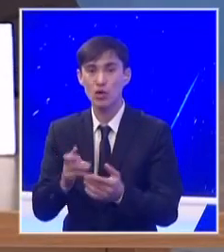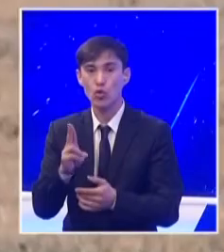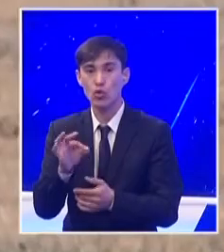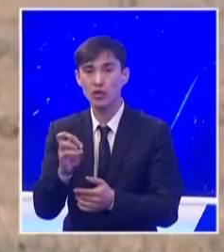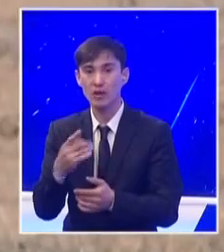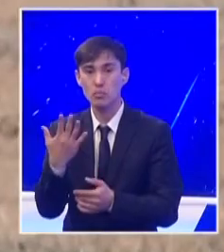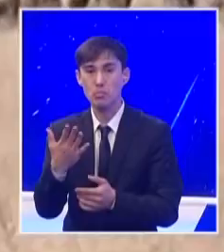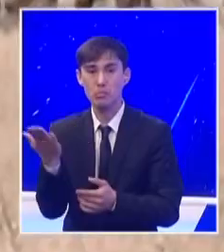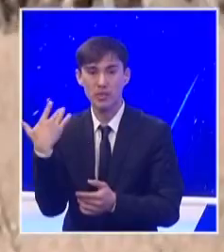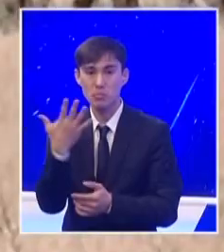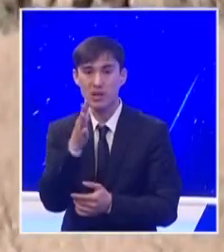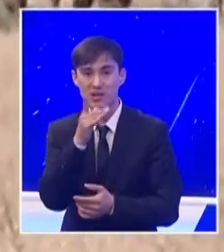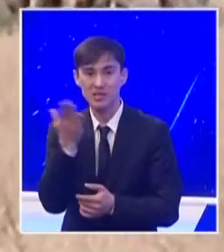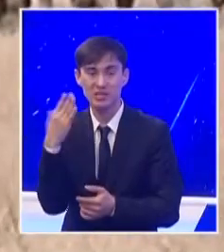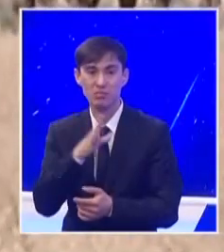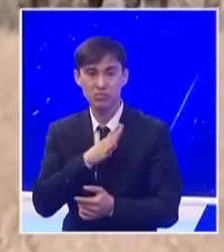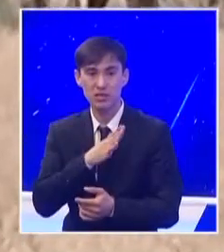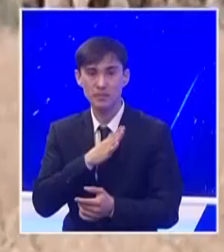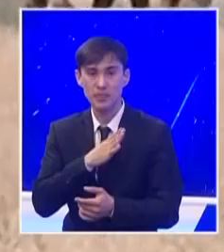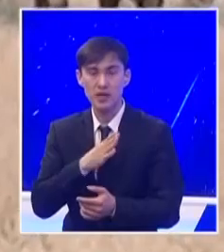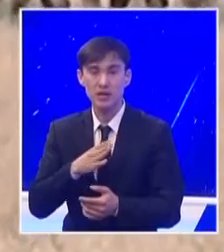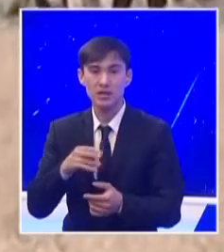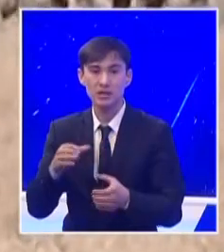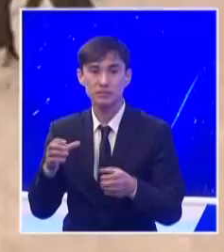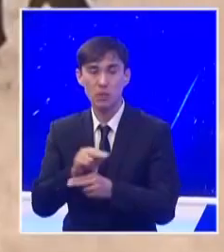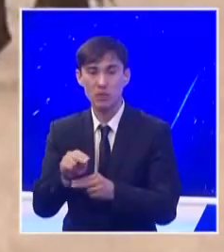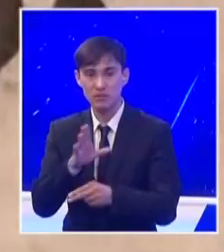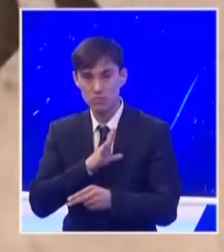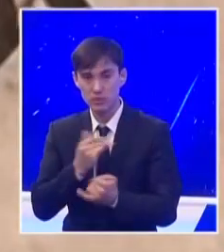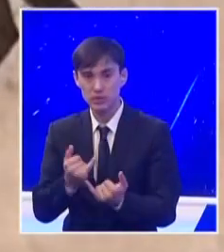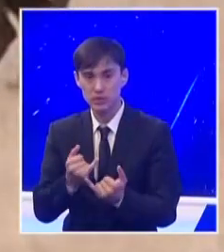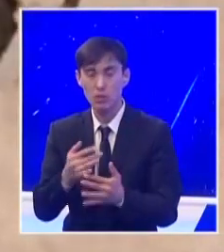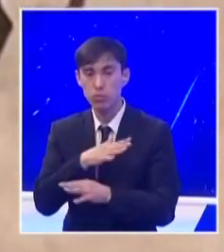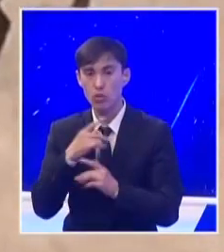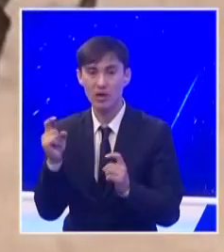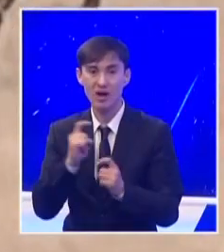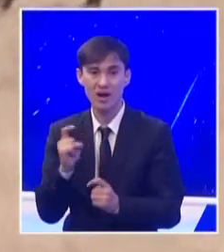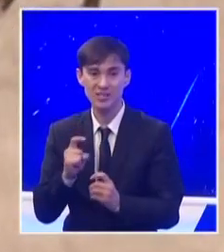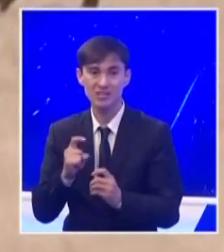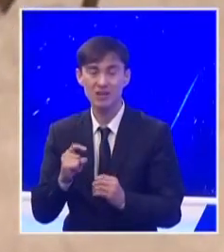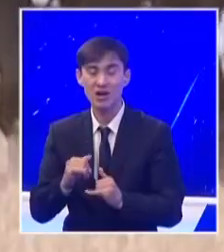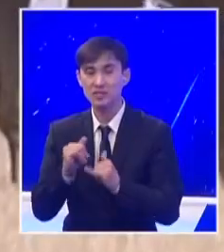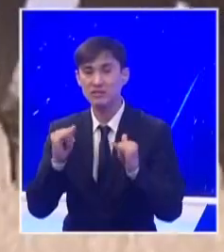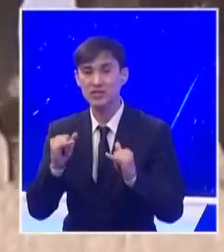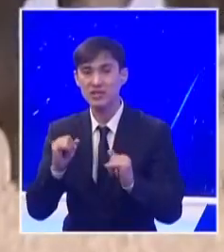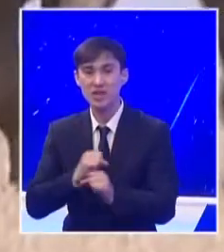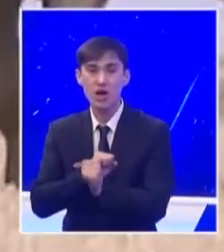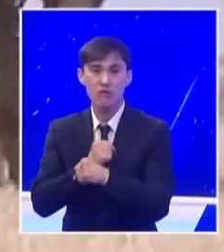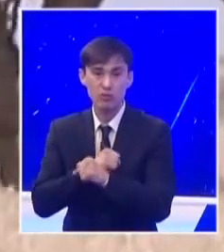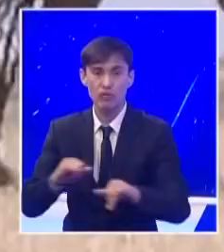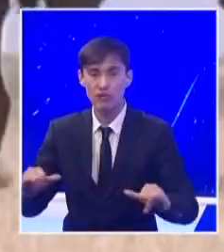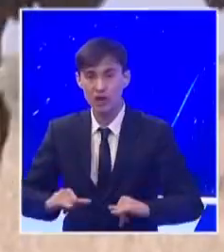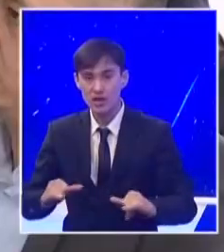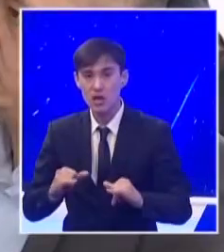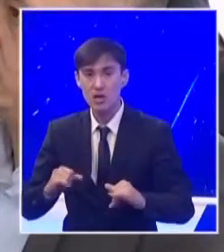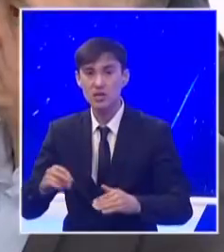принятых 5 лет назад нерациональных, по мнению участников съезда, поправок, сегодня многие хозяйства по разведению коней и верблюдов попросту лишены